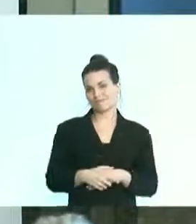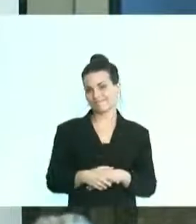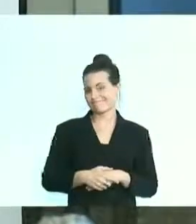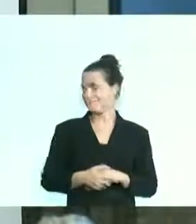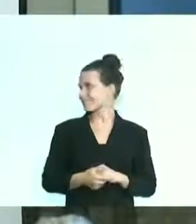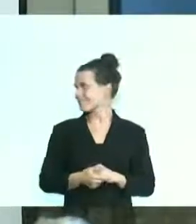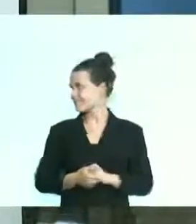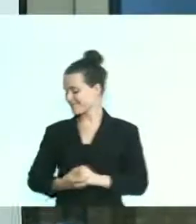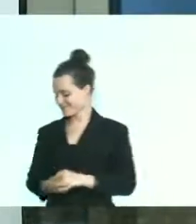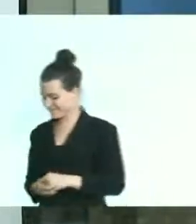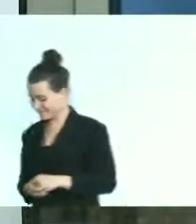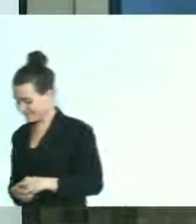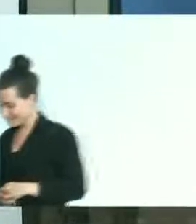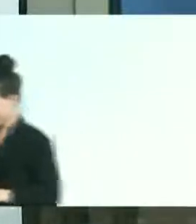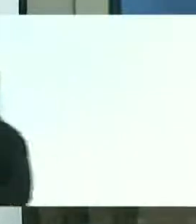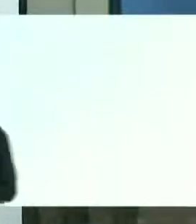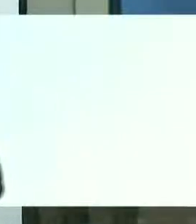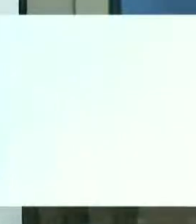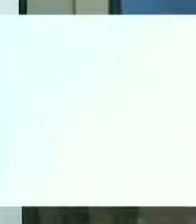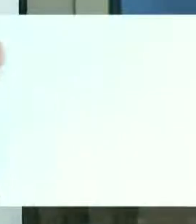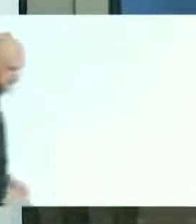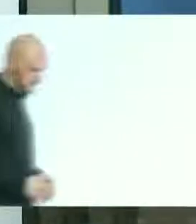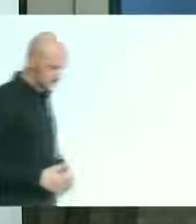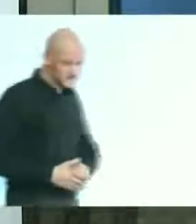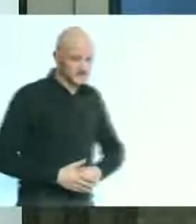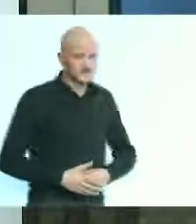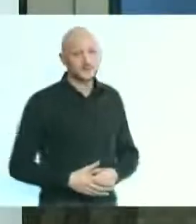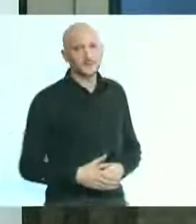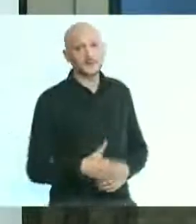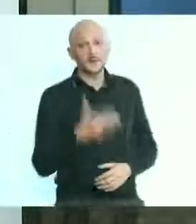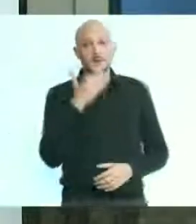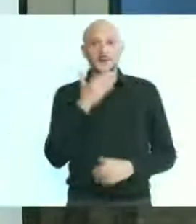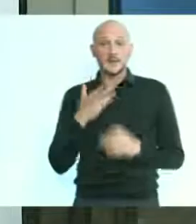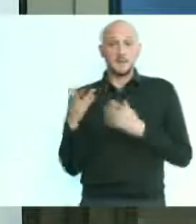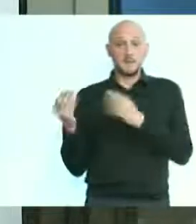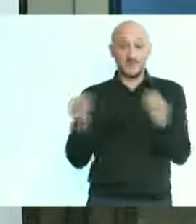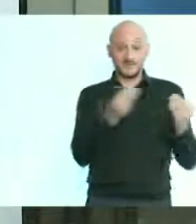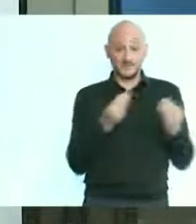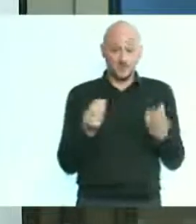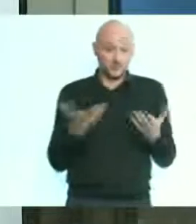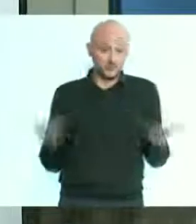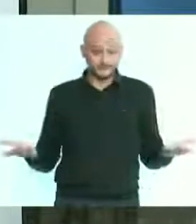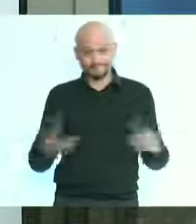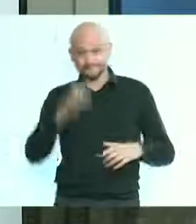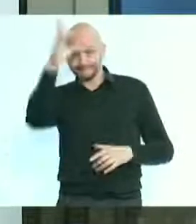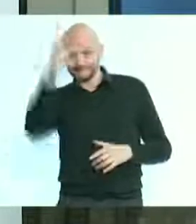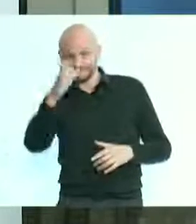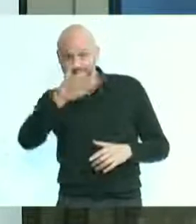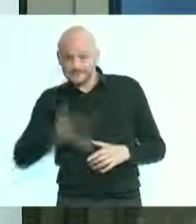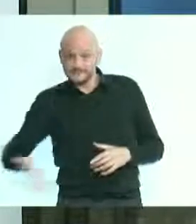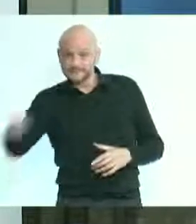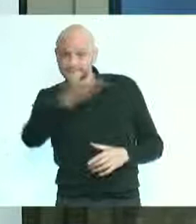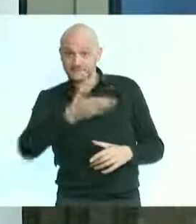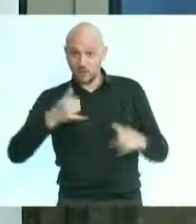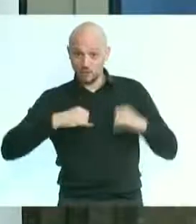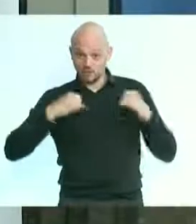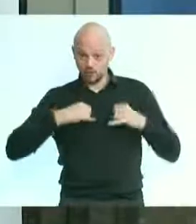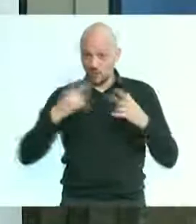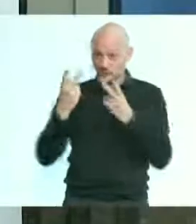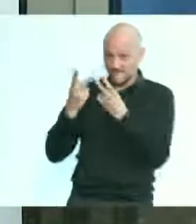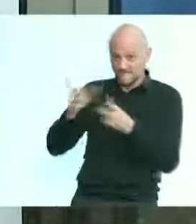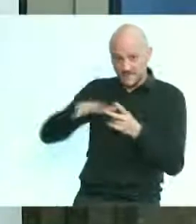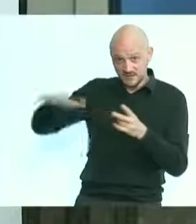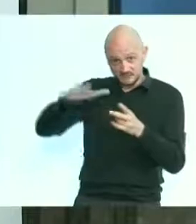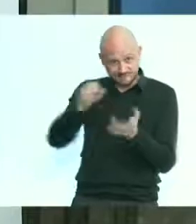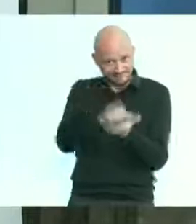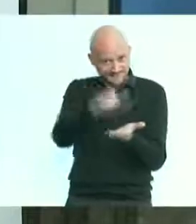tout. Merci beaucoup. Eh bien, maintenant, place aux inscriptions pour les jeunes, pour les collectivités. Un immense